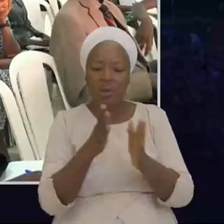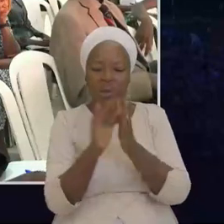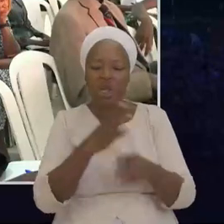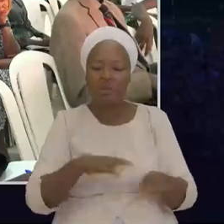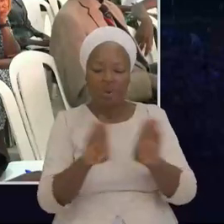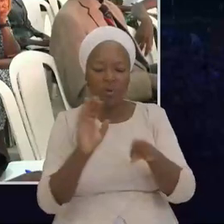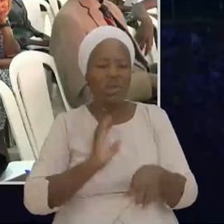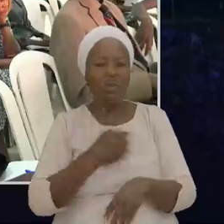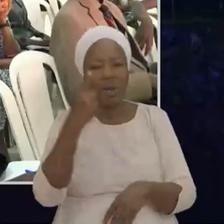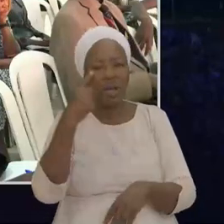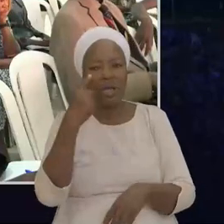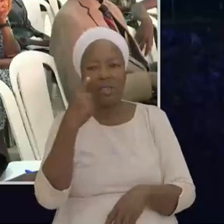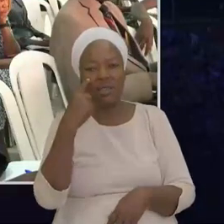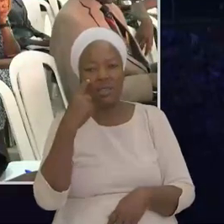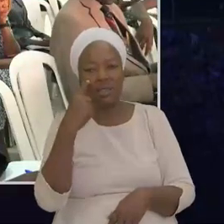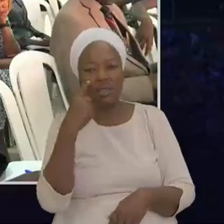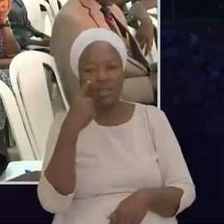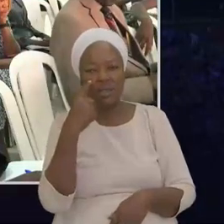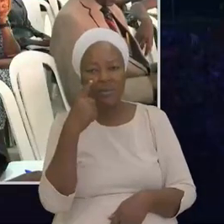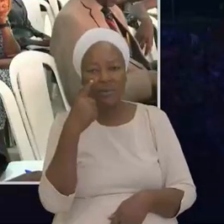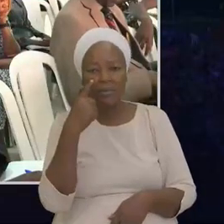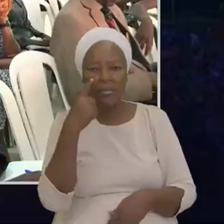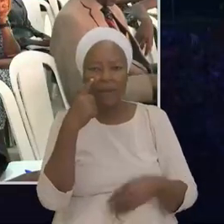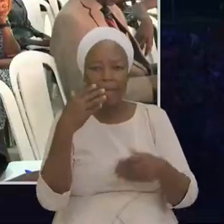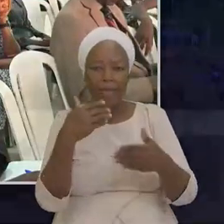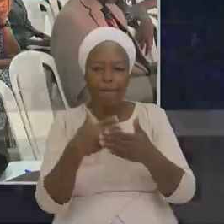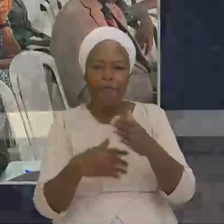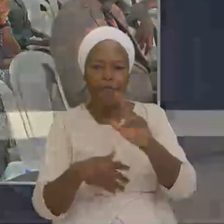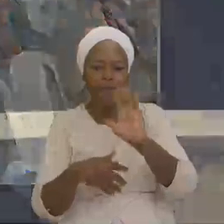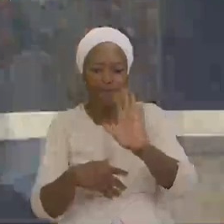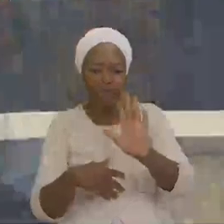Dieu. Si nous prions et nous fermons les yeux,